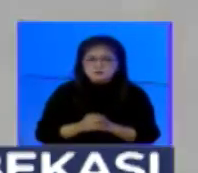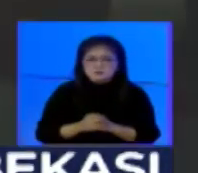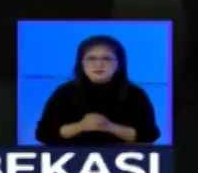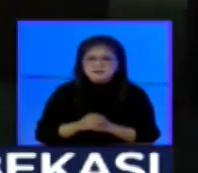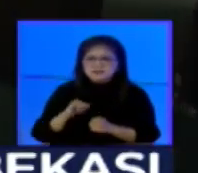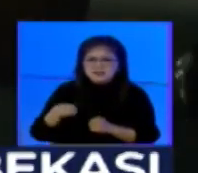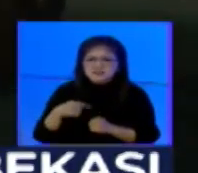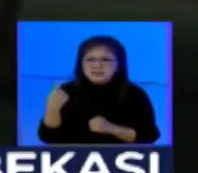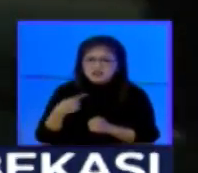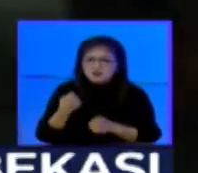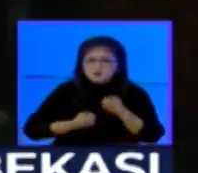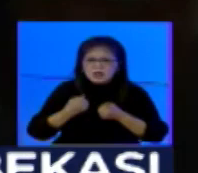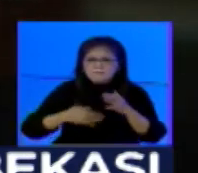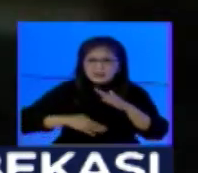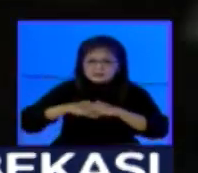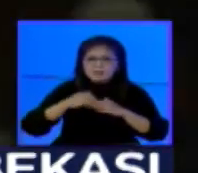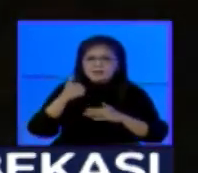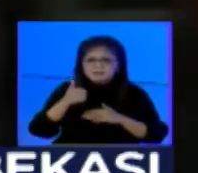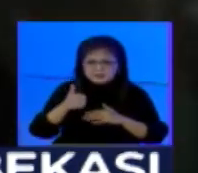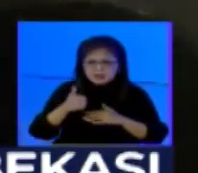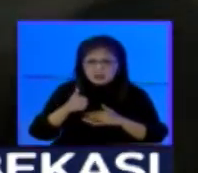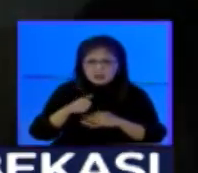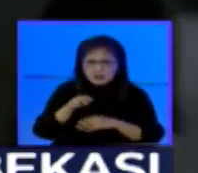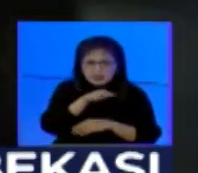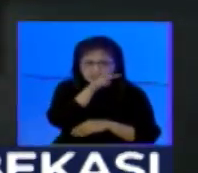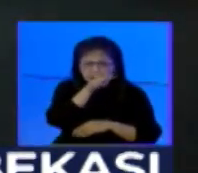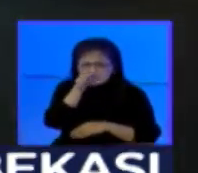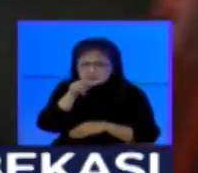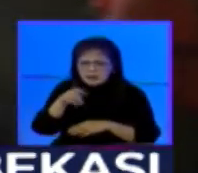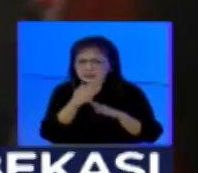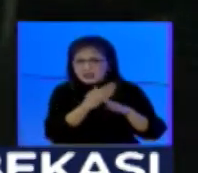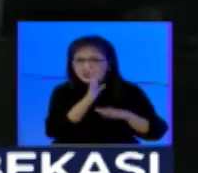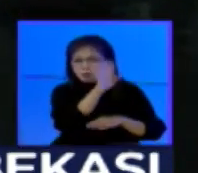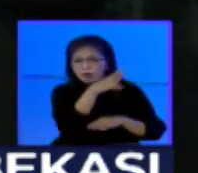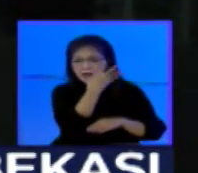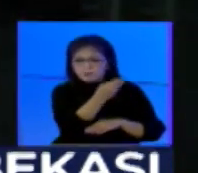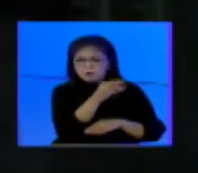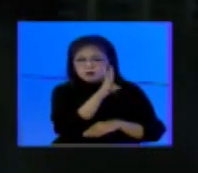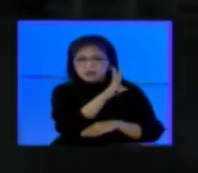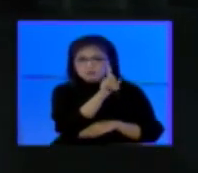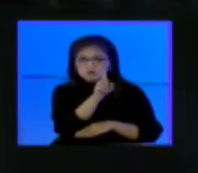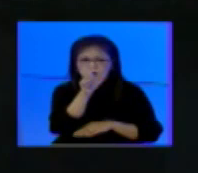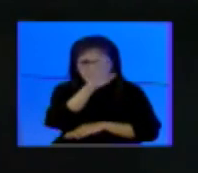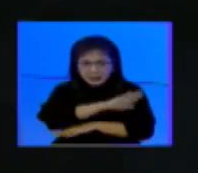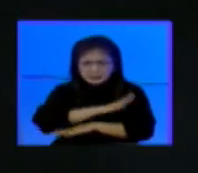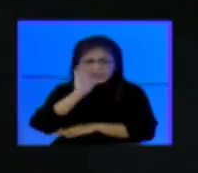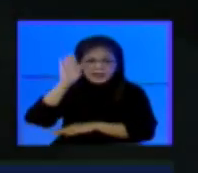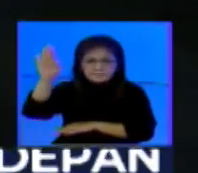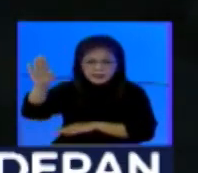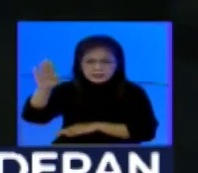maksimal. Razia larangan mudik akan gencar dilakukan selama 37 hari atau hingga satu minggu setelah Idul